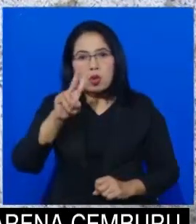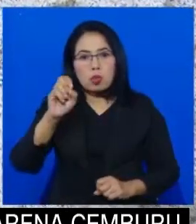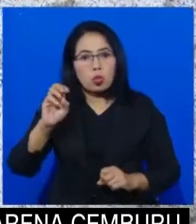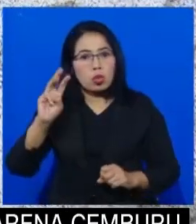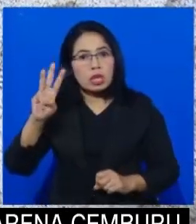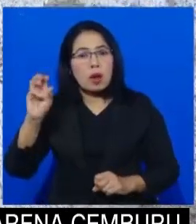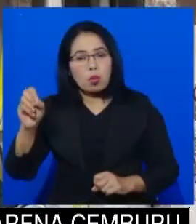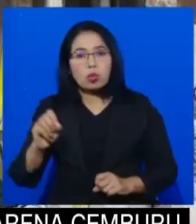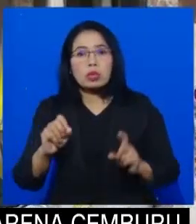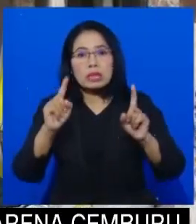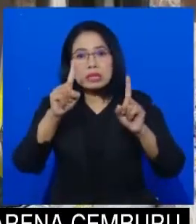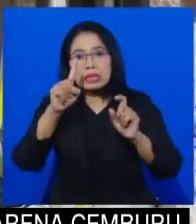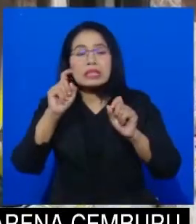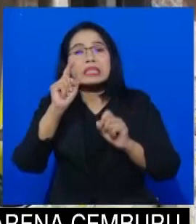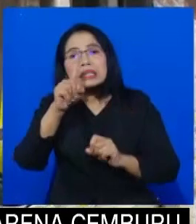itu 100%.